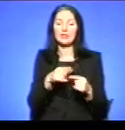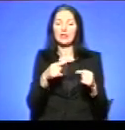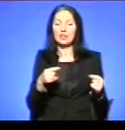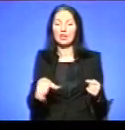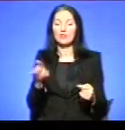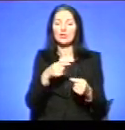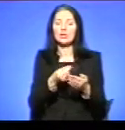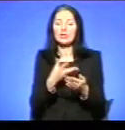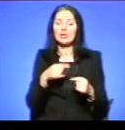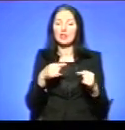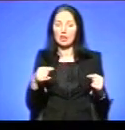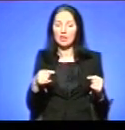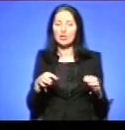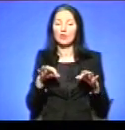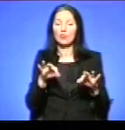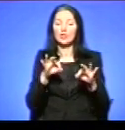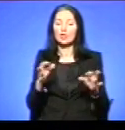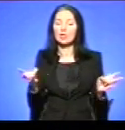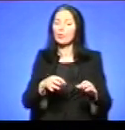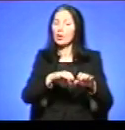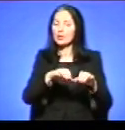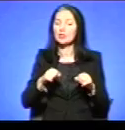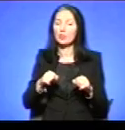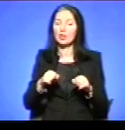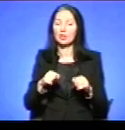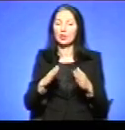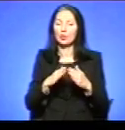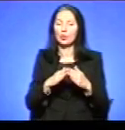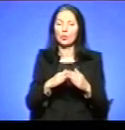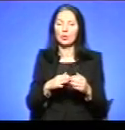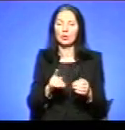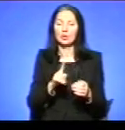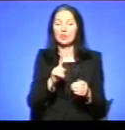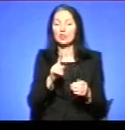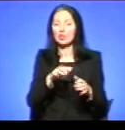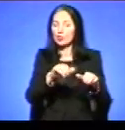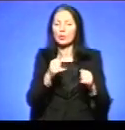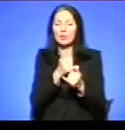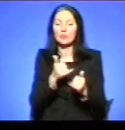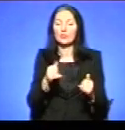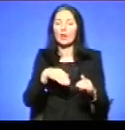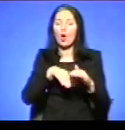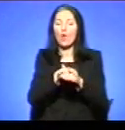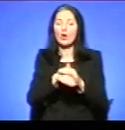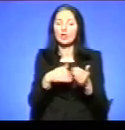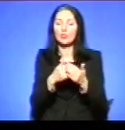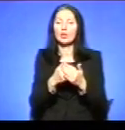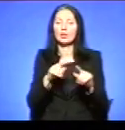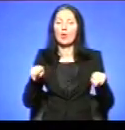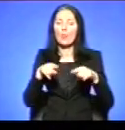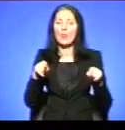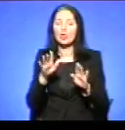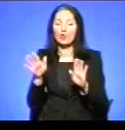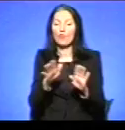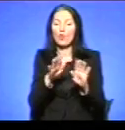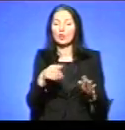речі, бажано, якщо б не забрати з автомобіля, хоча б забрати їх з виду. Тобто, якщо є магнітофон, там відеореєстратор,